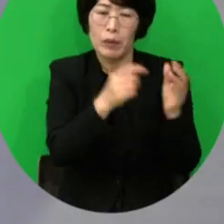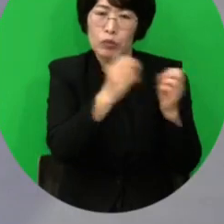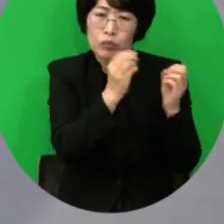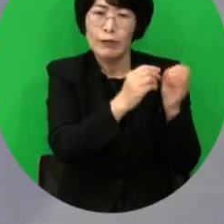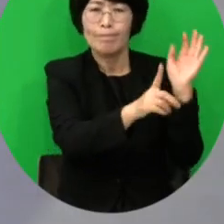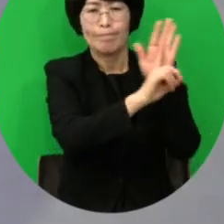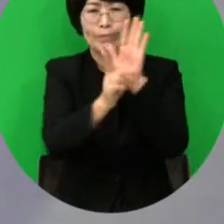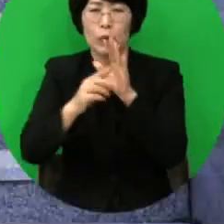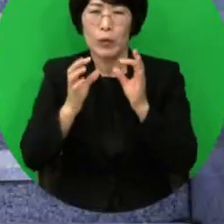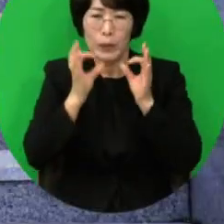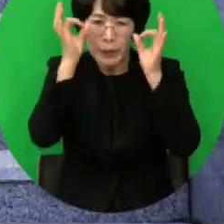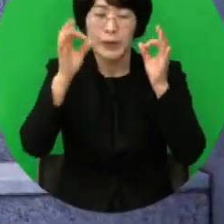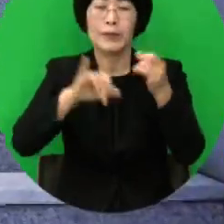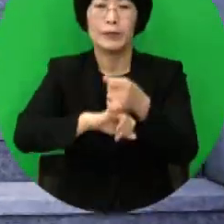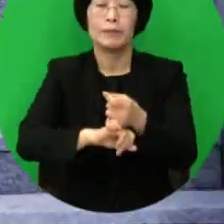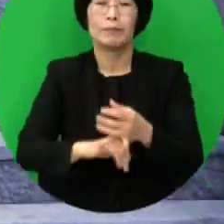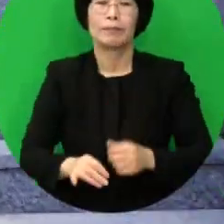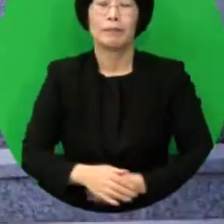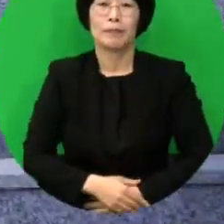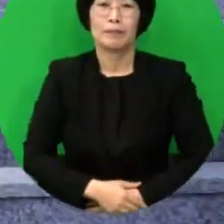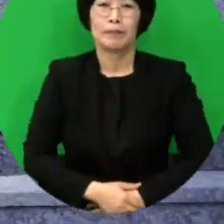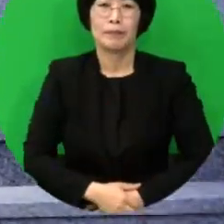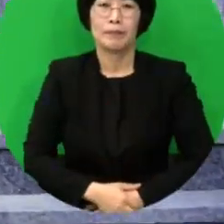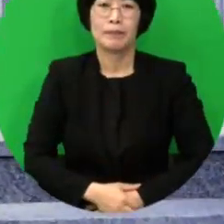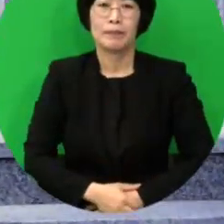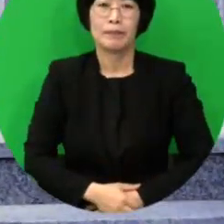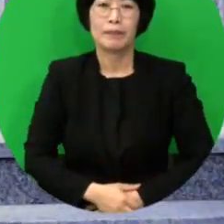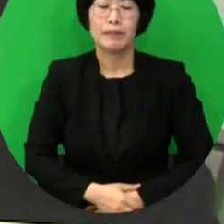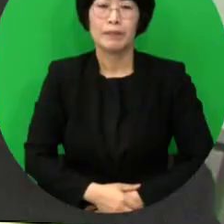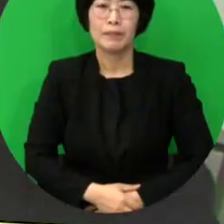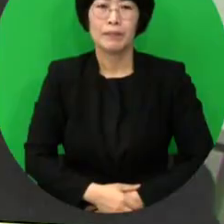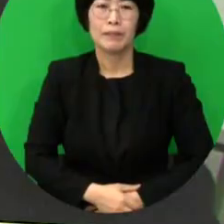홍보도 강화하기로 했습니다. MBC 뉴스 서희령입니다.